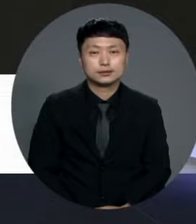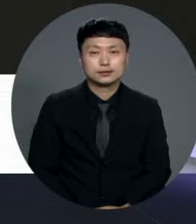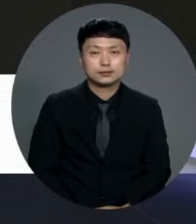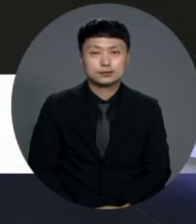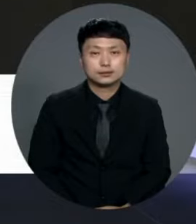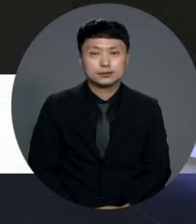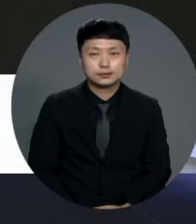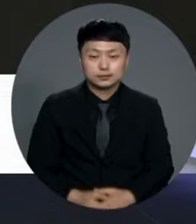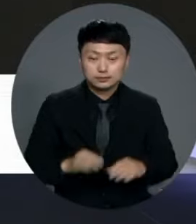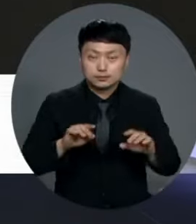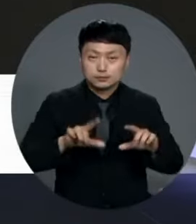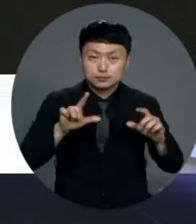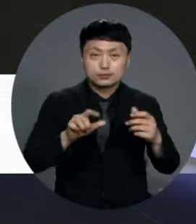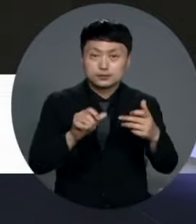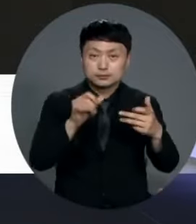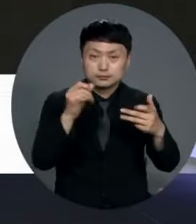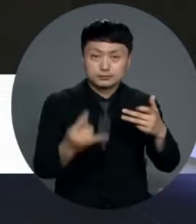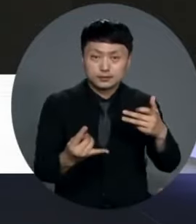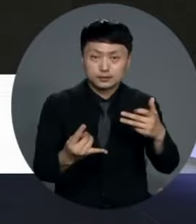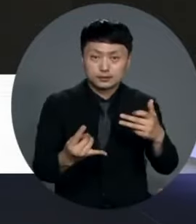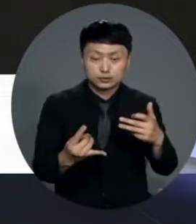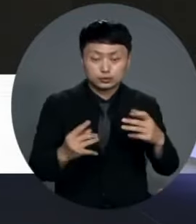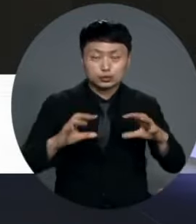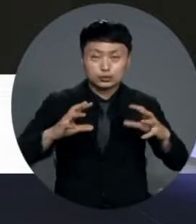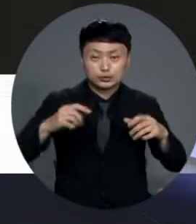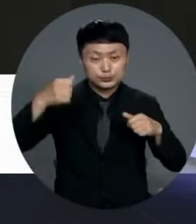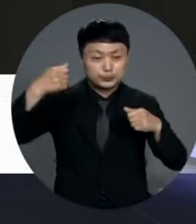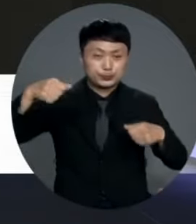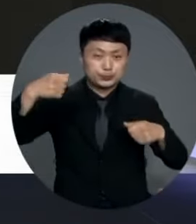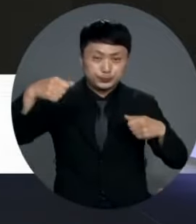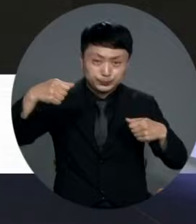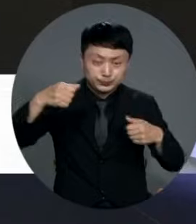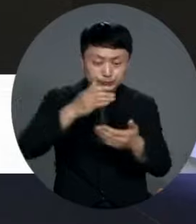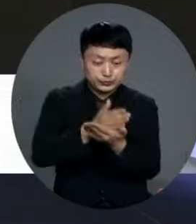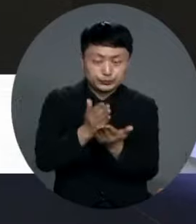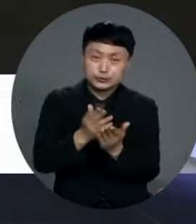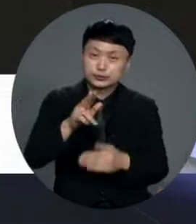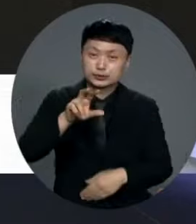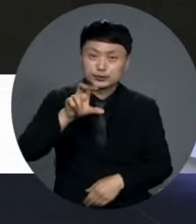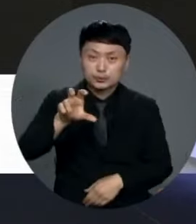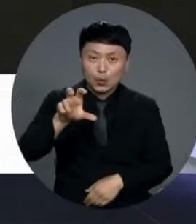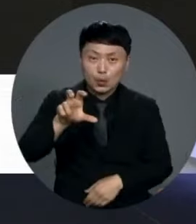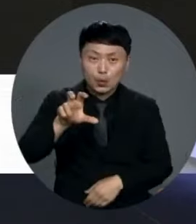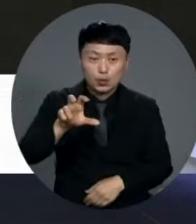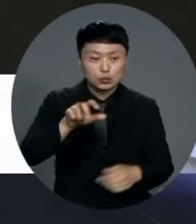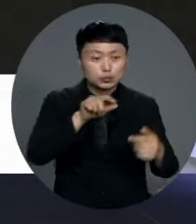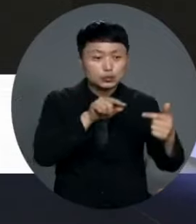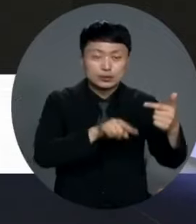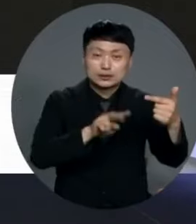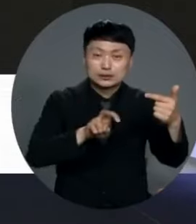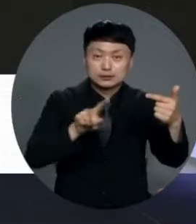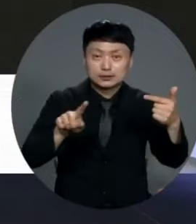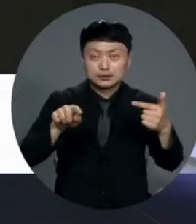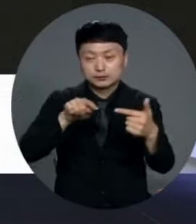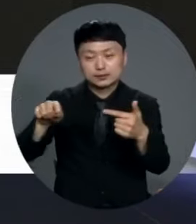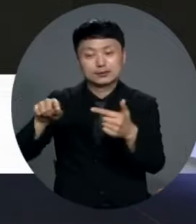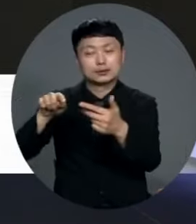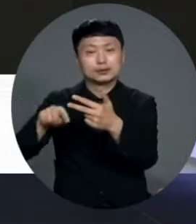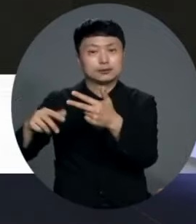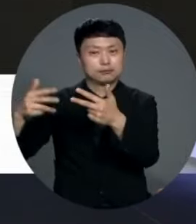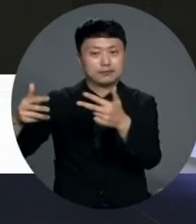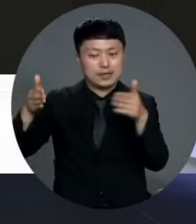올해로 18회를 맞는 대구 국제 뮤지컬 페스티벌이 역대 최다 25개 작품으로 오는 21일부터 다음 달 8일까지